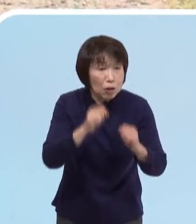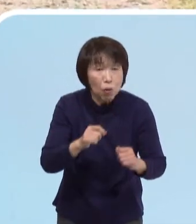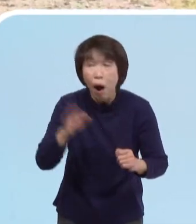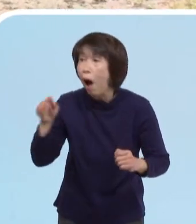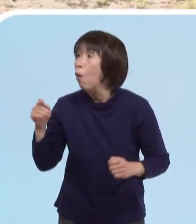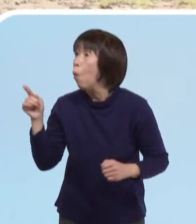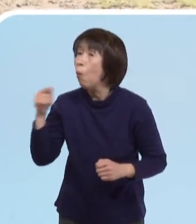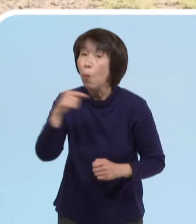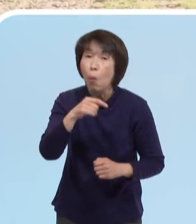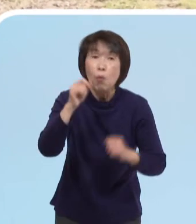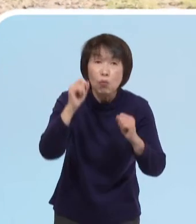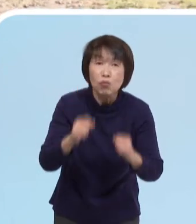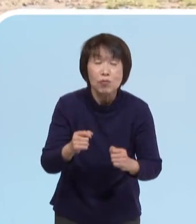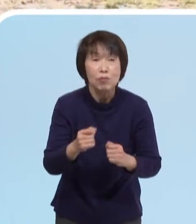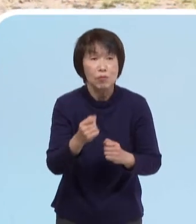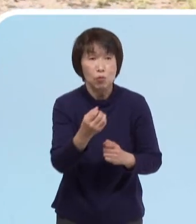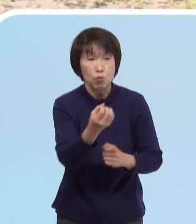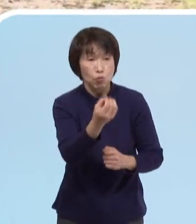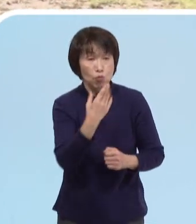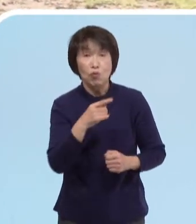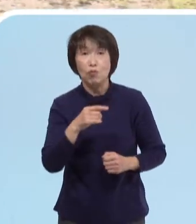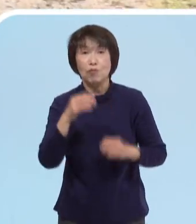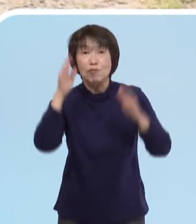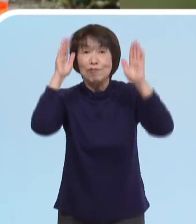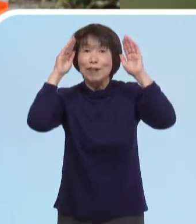あるよって教えてくれるワンちゃんになります